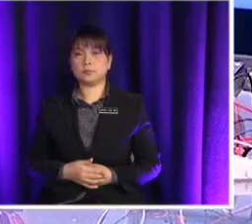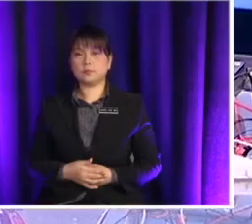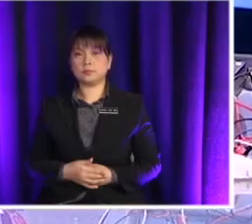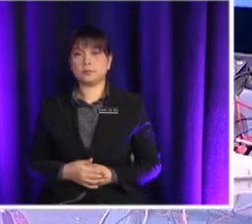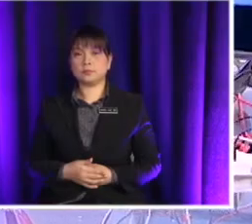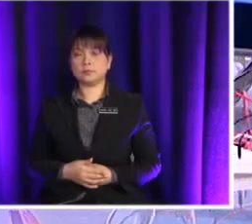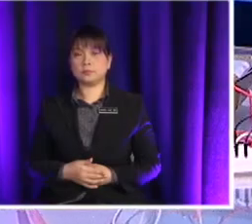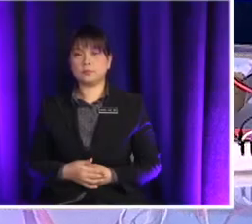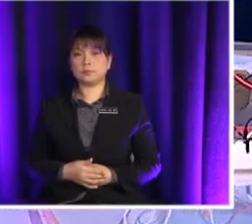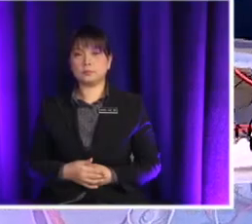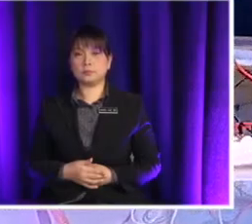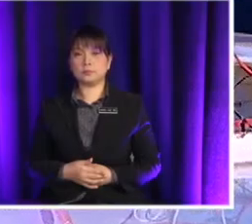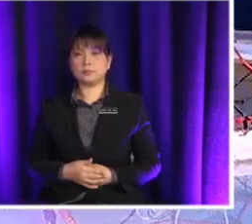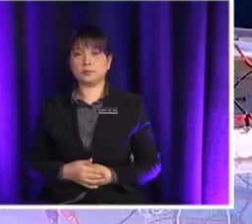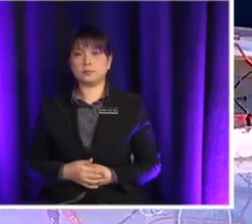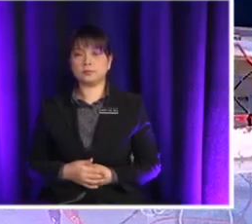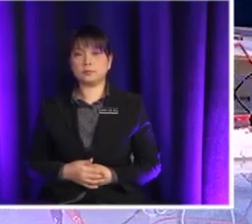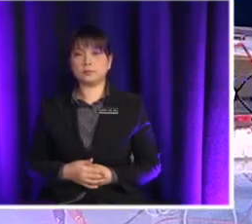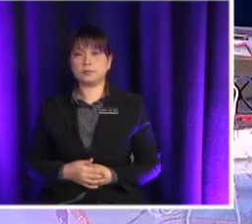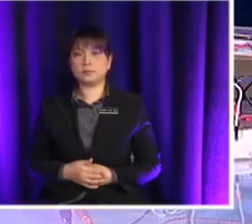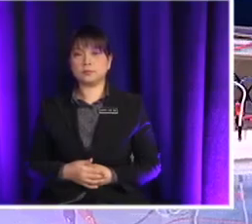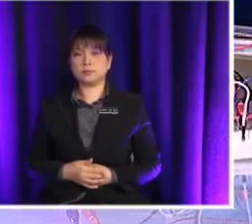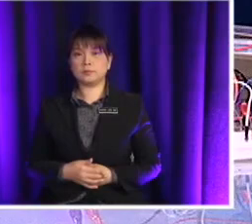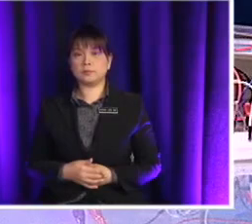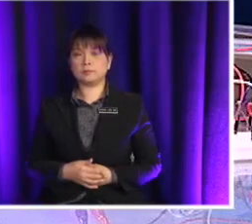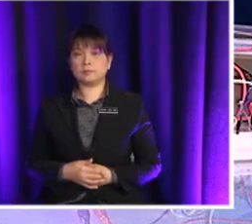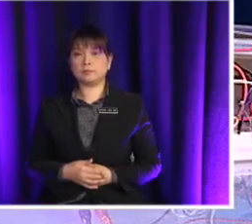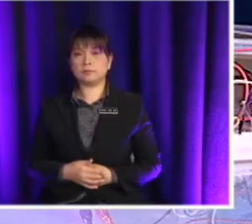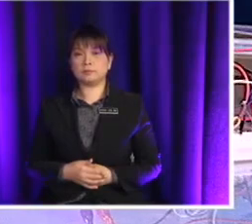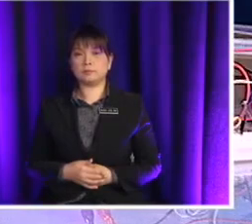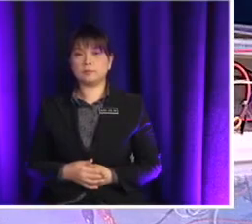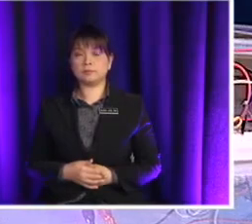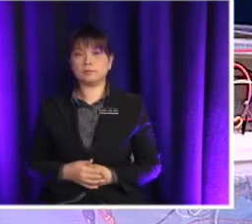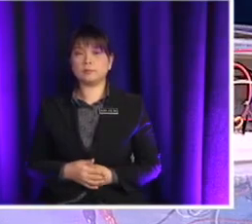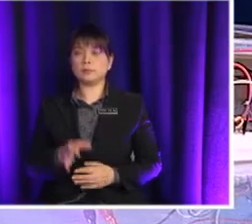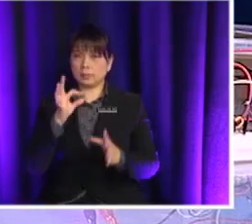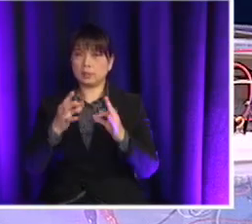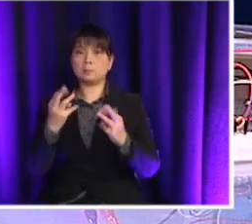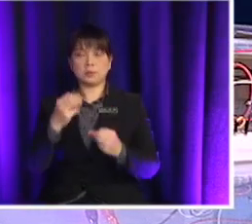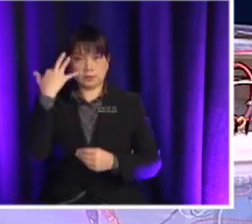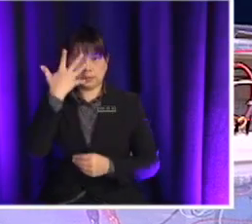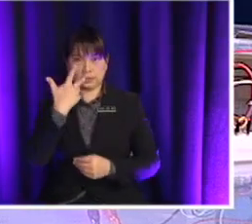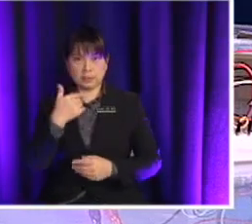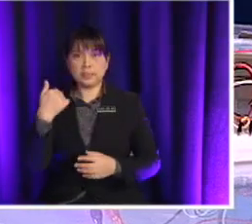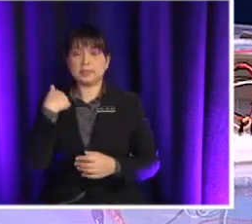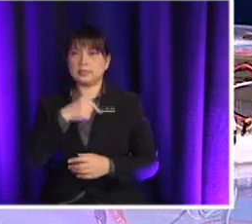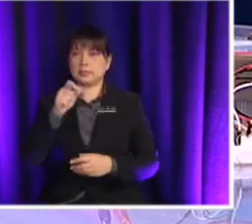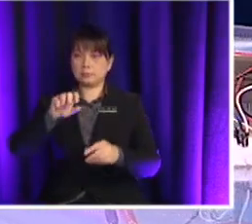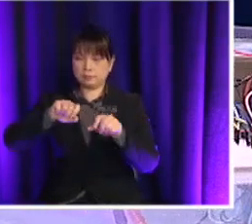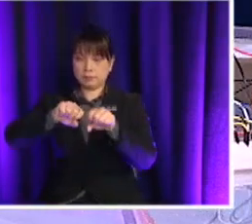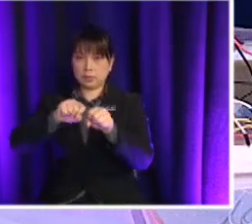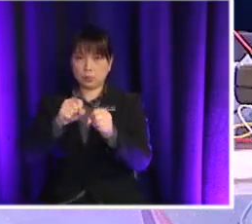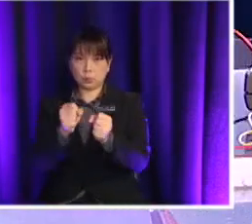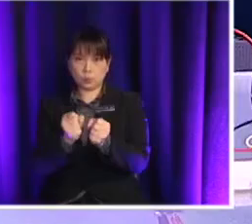seeloknya kita, kalau kita nak cantik kita buatlah begitu kan. Bengkokkan dulu, cikgu. Bengkokkan dulu,